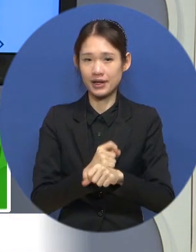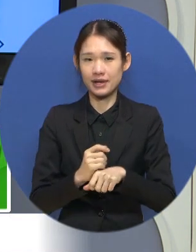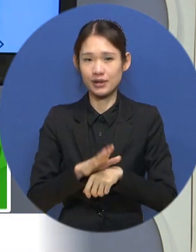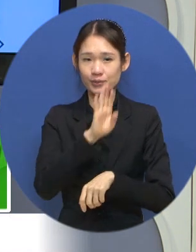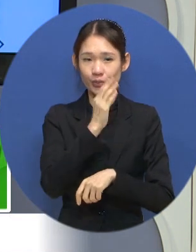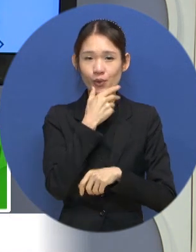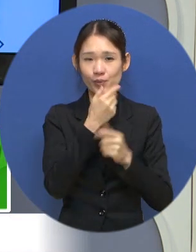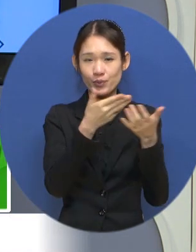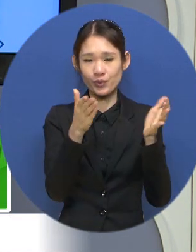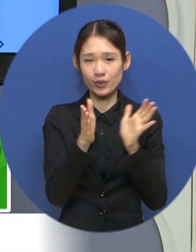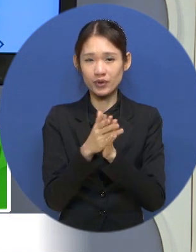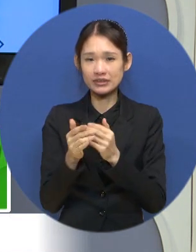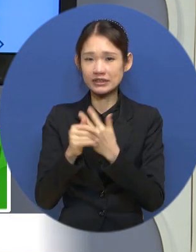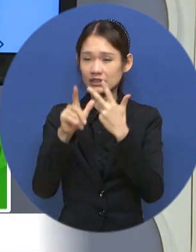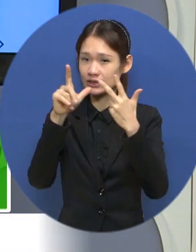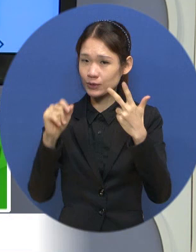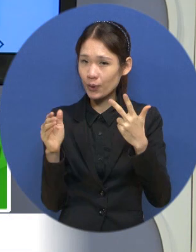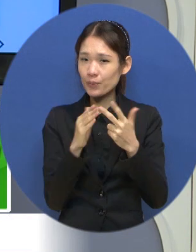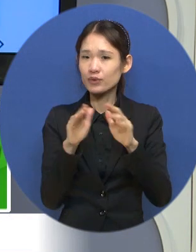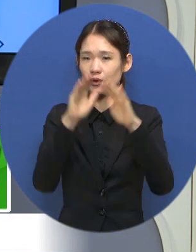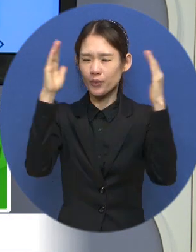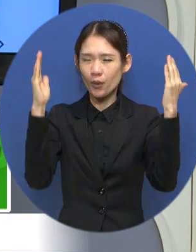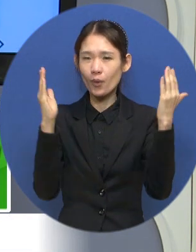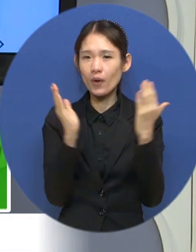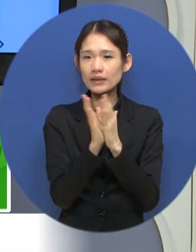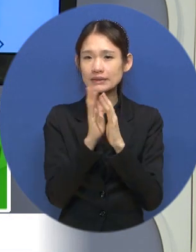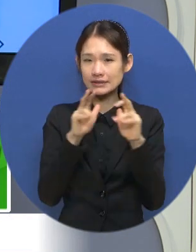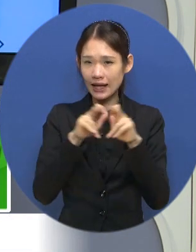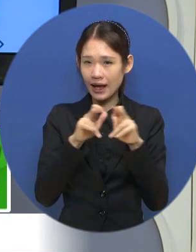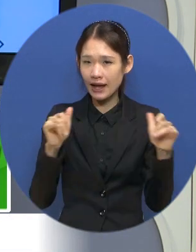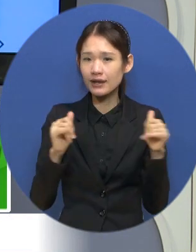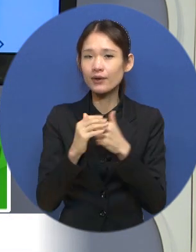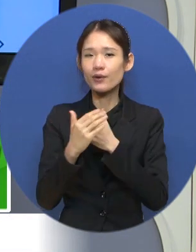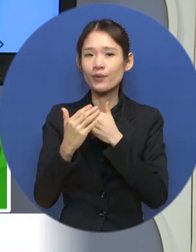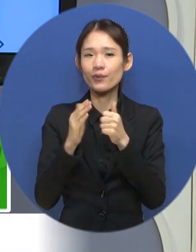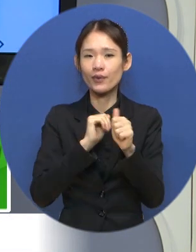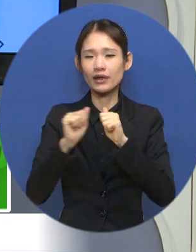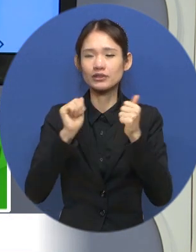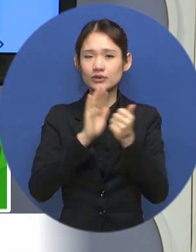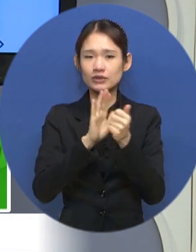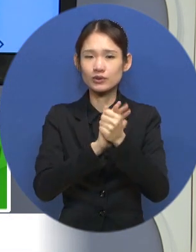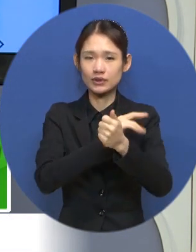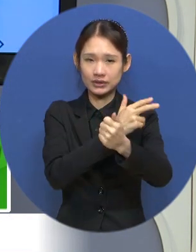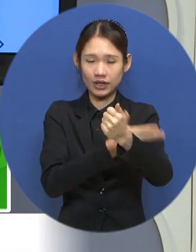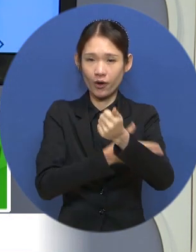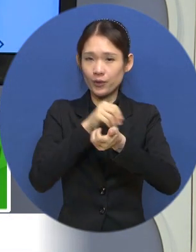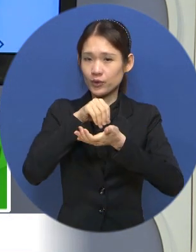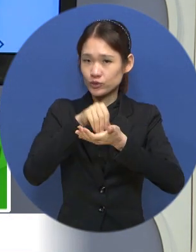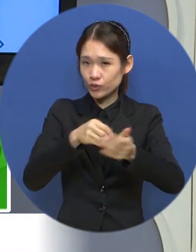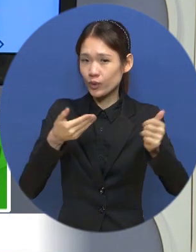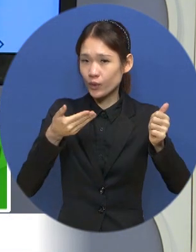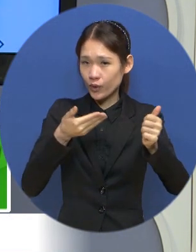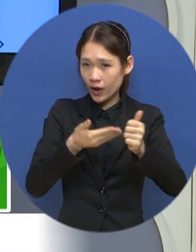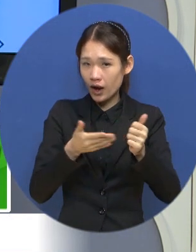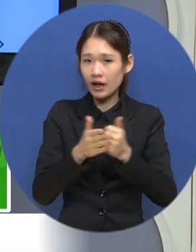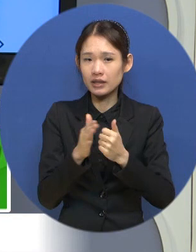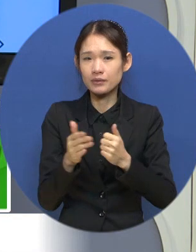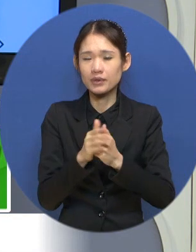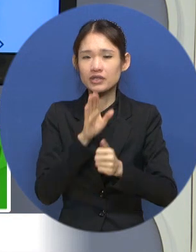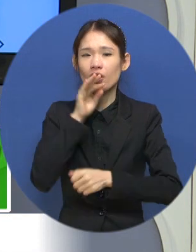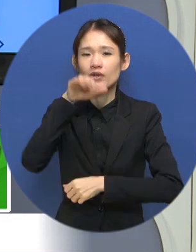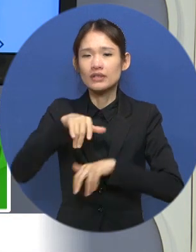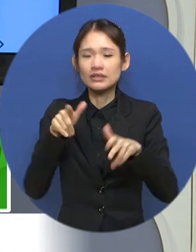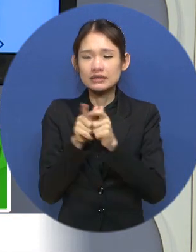보건복지부는 오는 7월부터 모든 장애인에게 활동 지원 신청 자격이 주어짐 에 따라 현장에서 장애인이